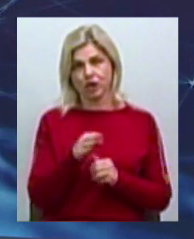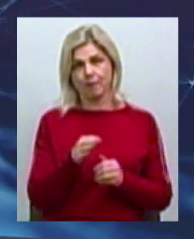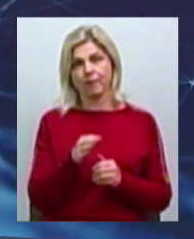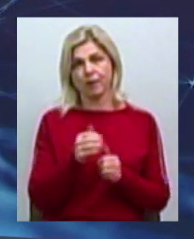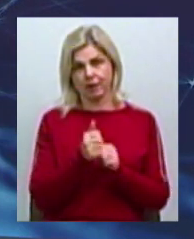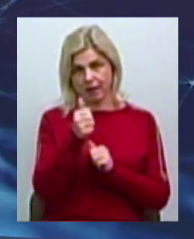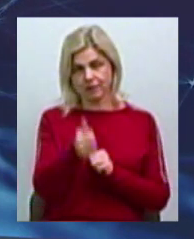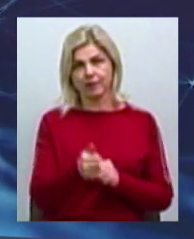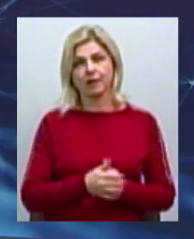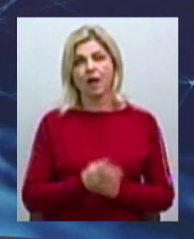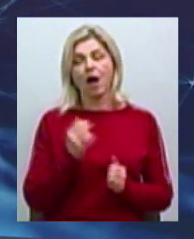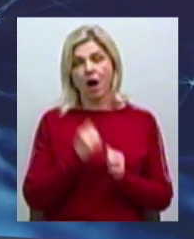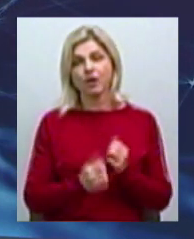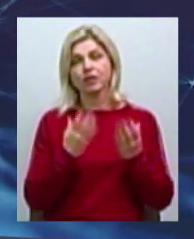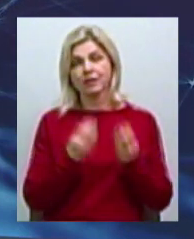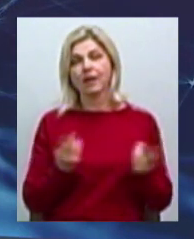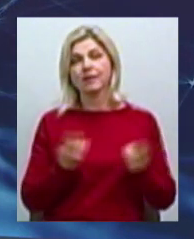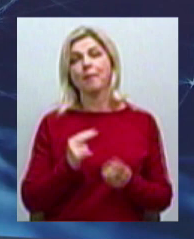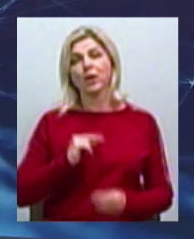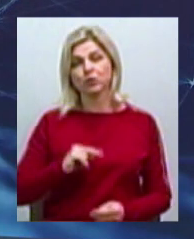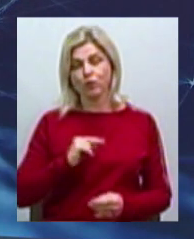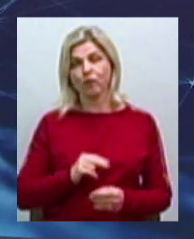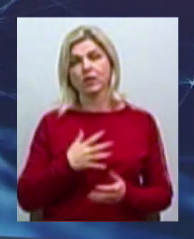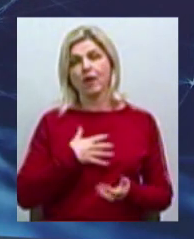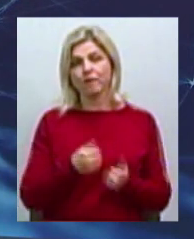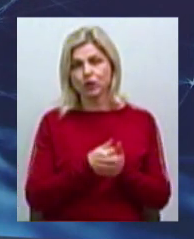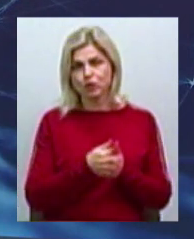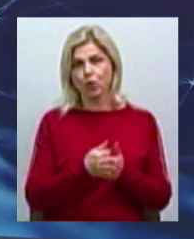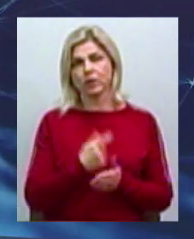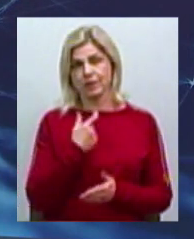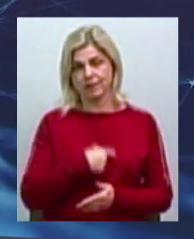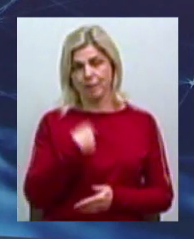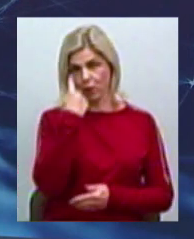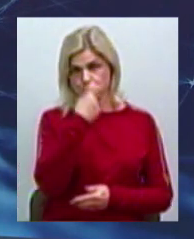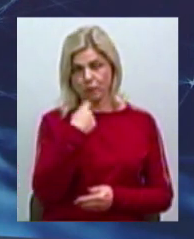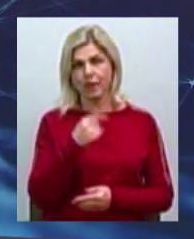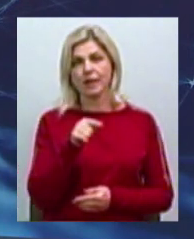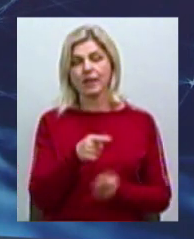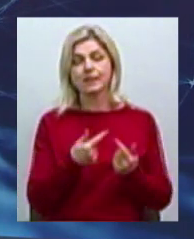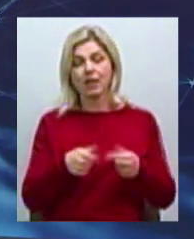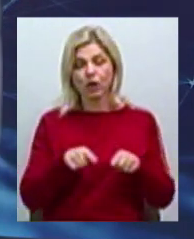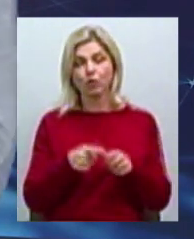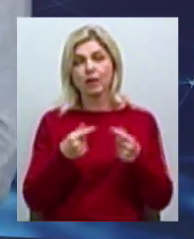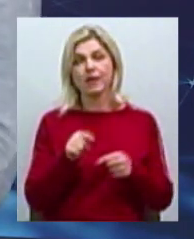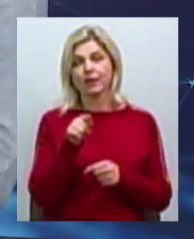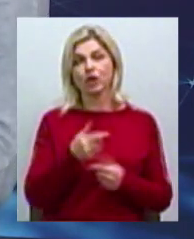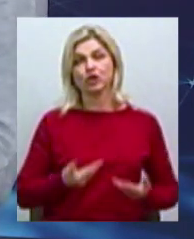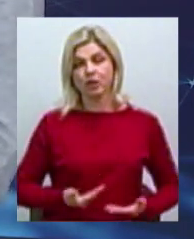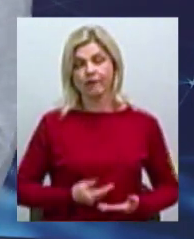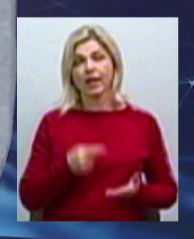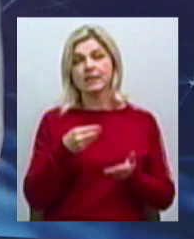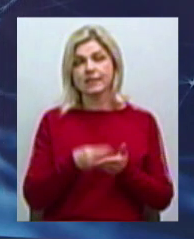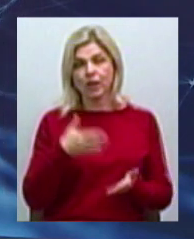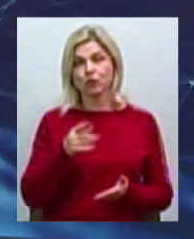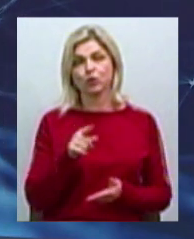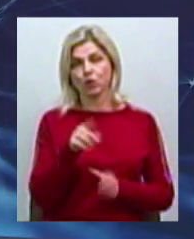дня працювати, кожного дня відстоювати в собі особисто і в тому середовищі, в якому ти живеш, ті цінності, які